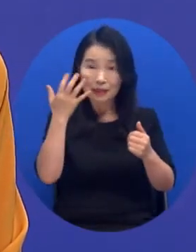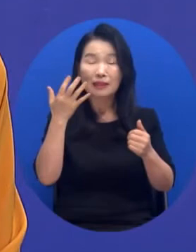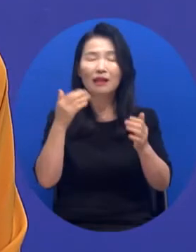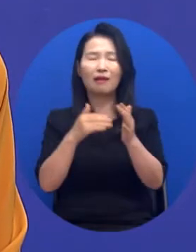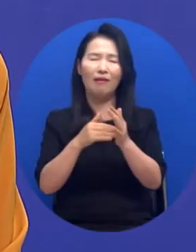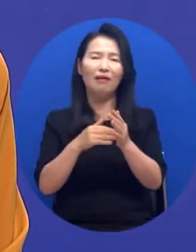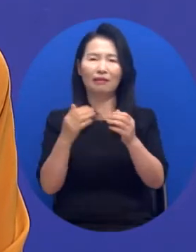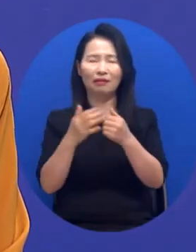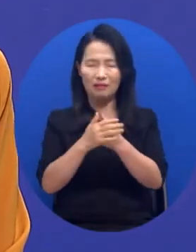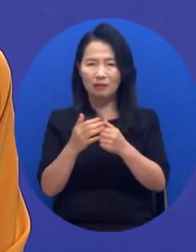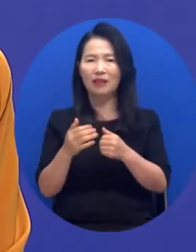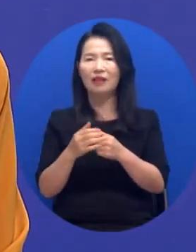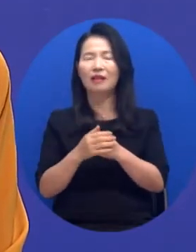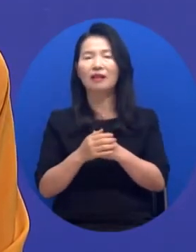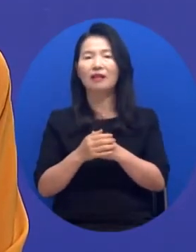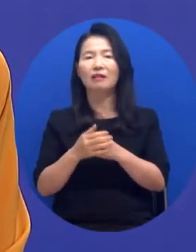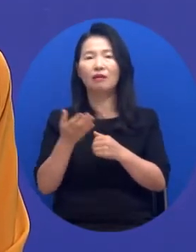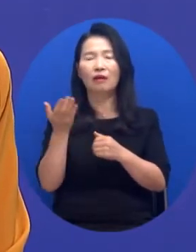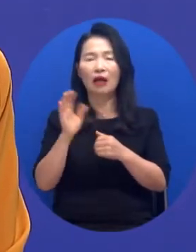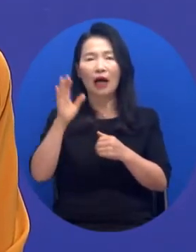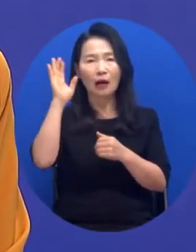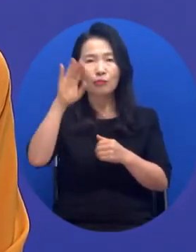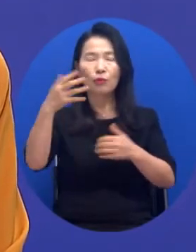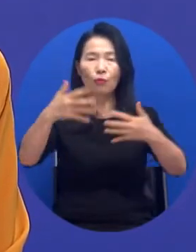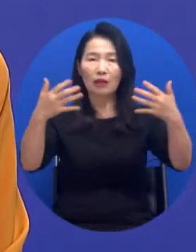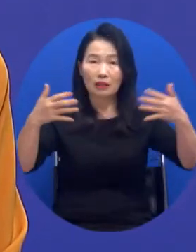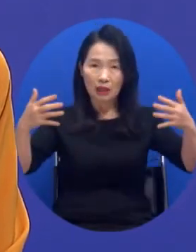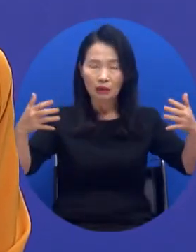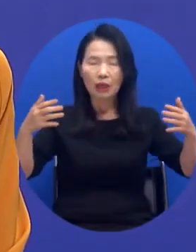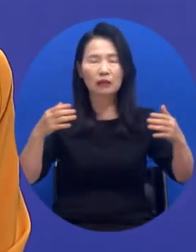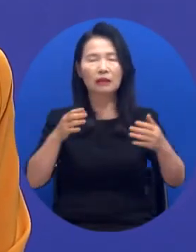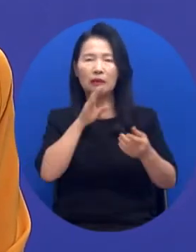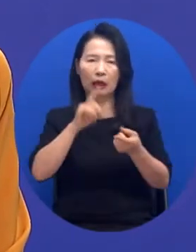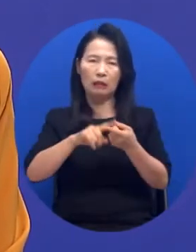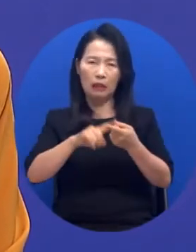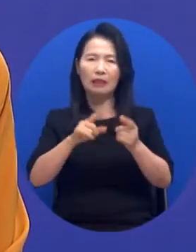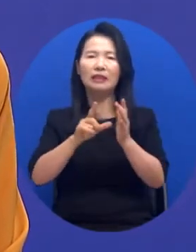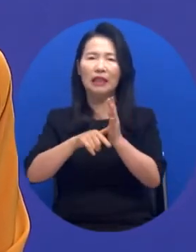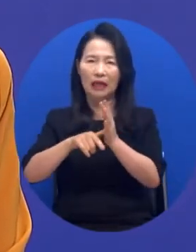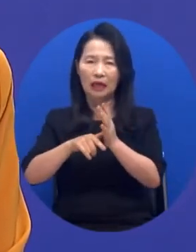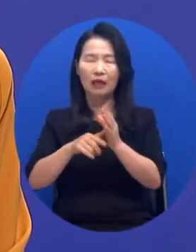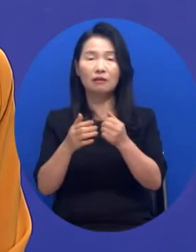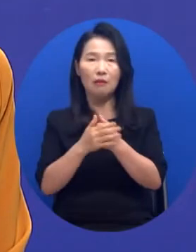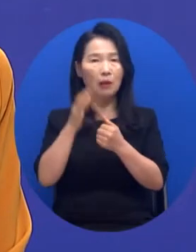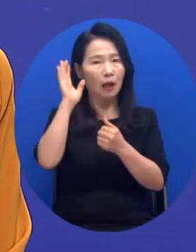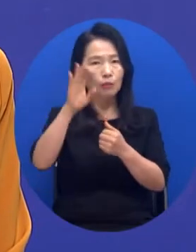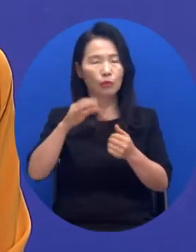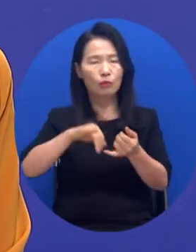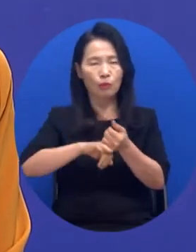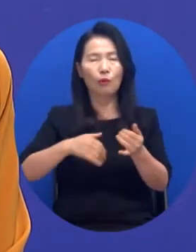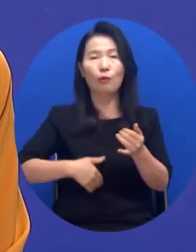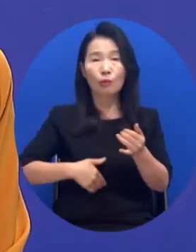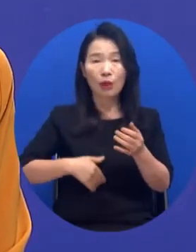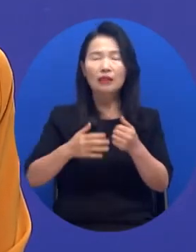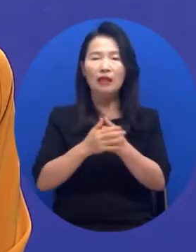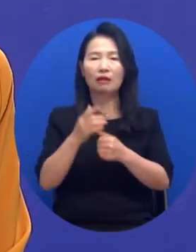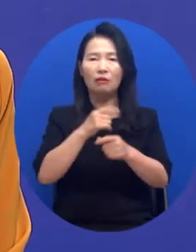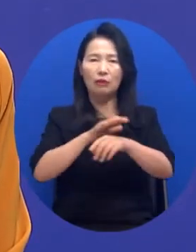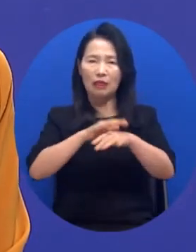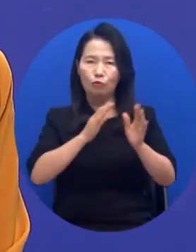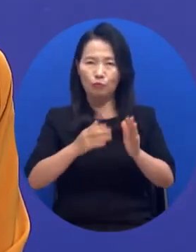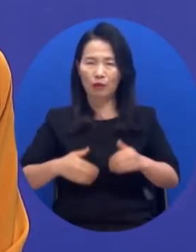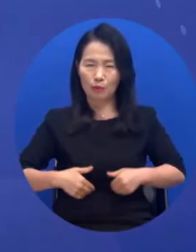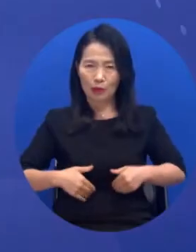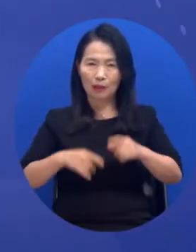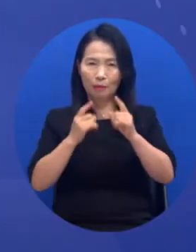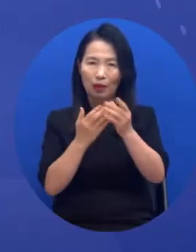한편에서는 이제 화상 회의가 열리는게 좀 당연한 시대가 왔다 그래서 잘 준비해야 될 거다 라는 이야기 도 나오는데 어떻습니까